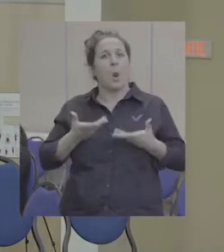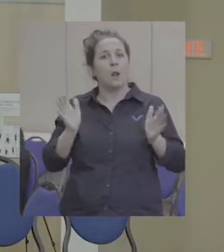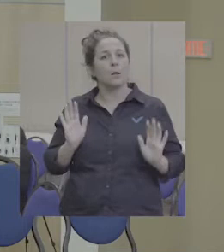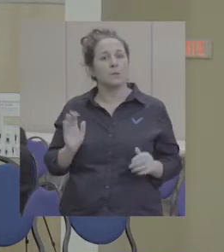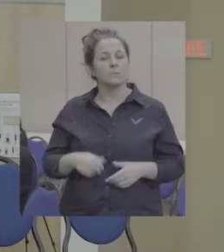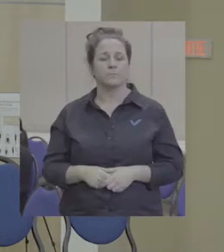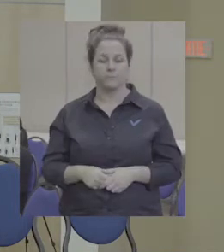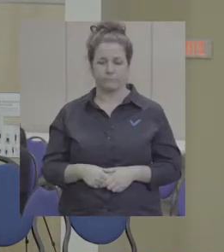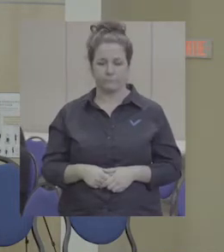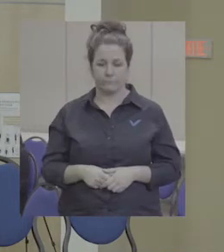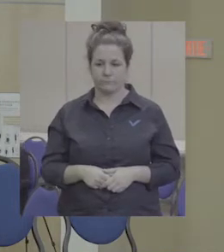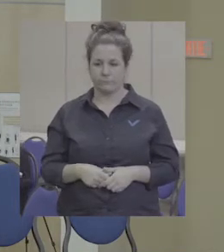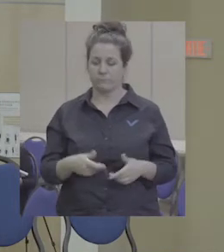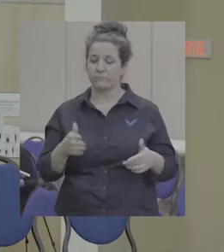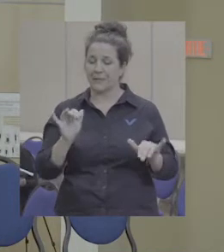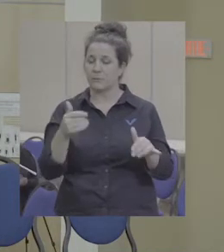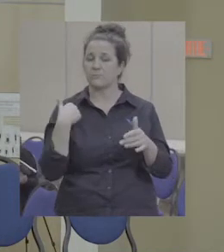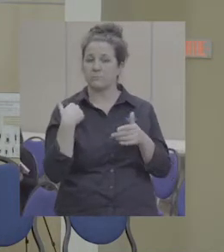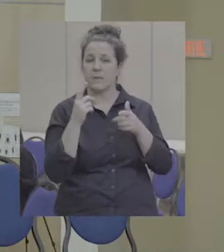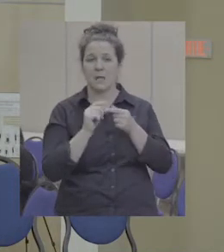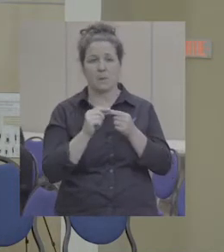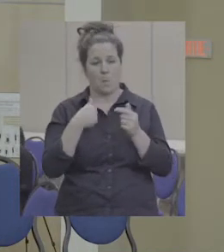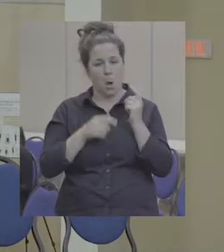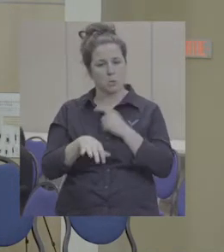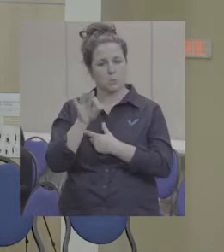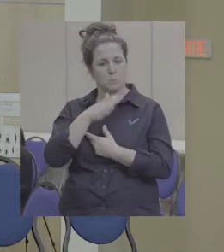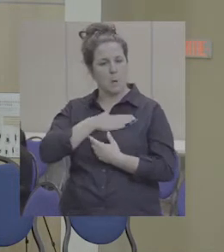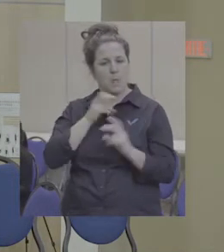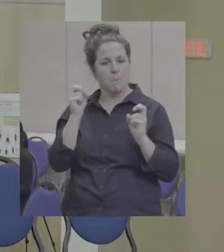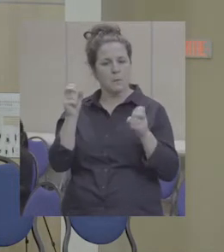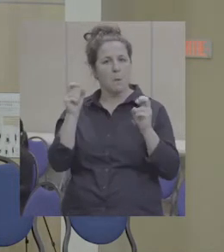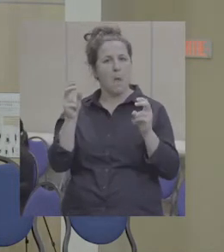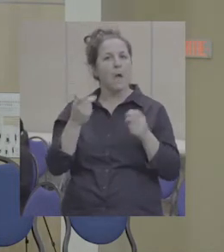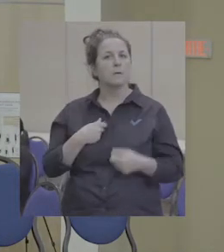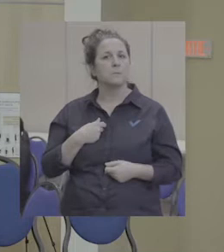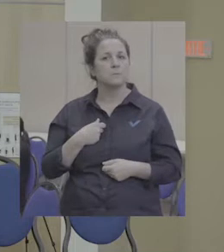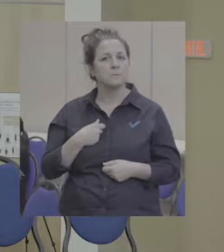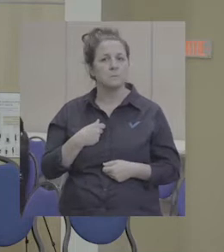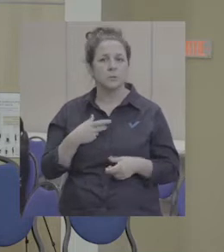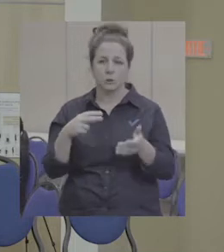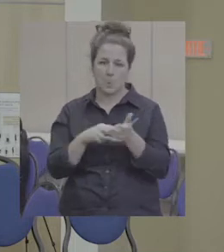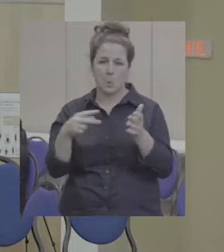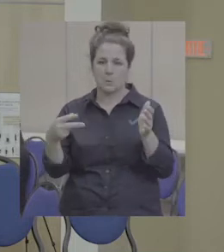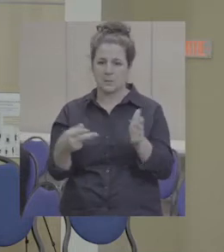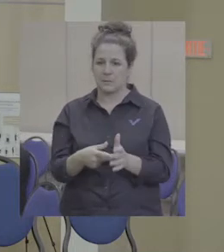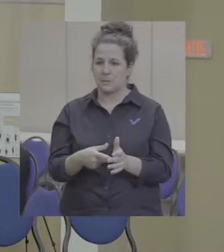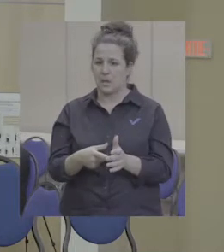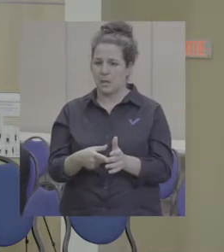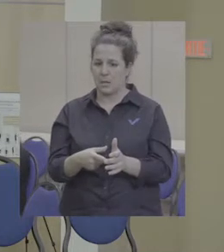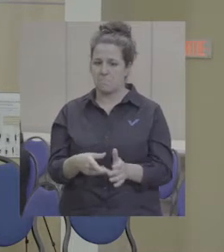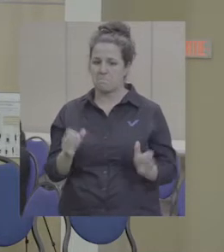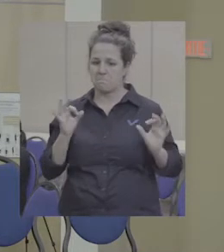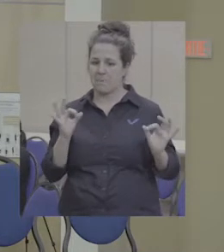Ensuite, j'ai choisi mon appartement, comme je disais, un appartement qui est supposé être